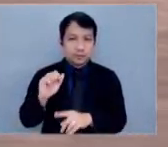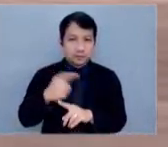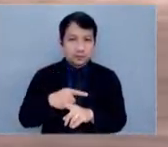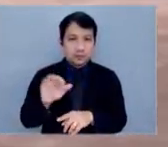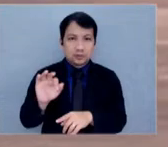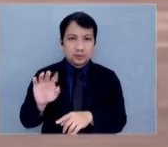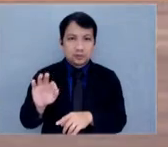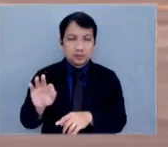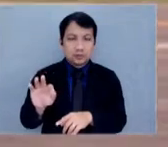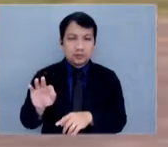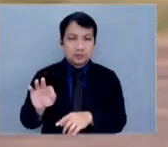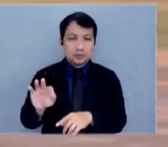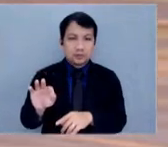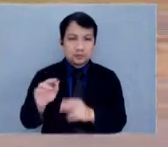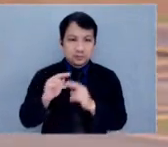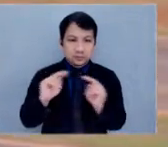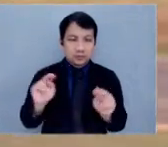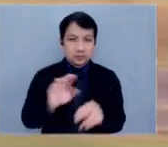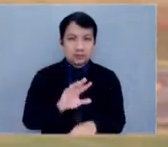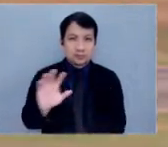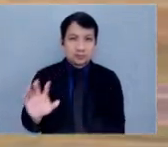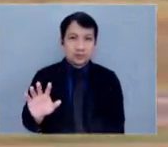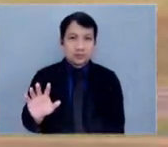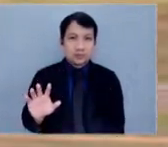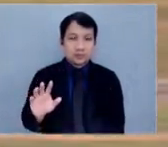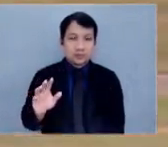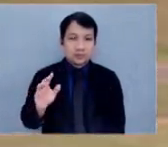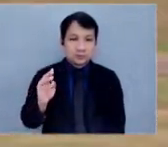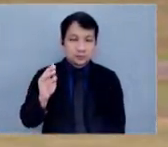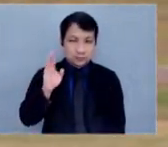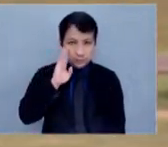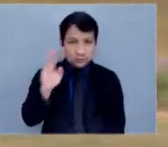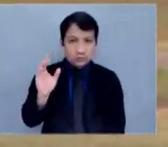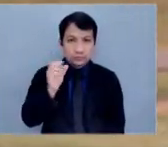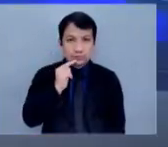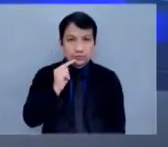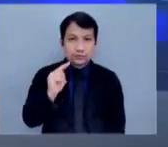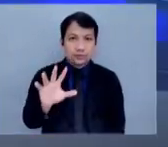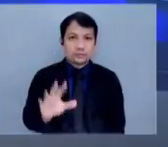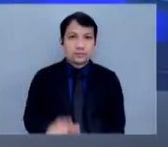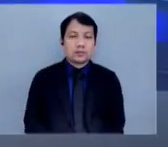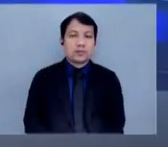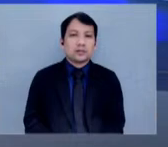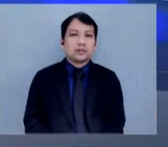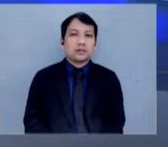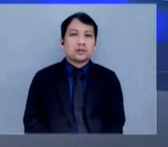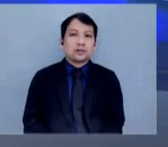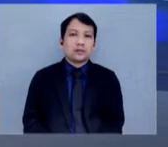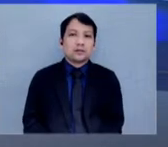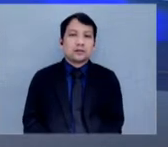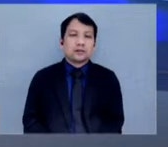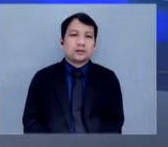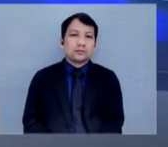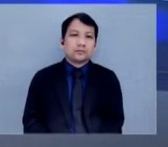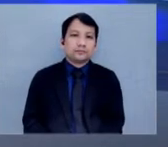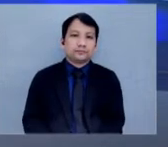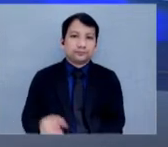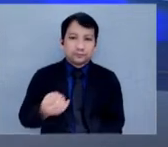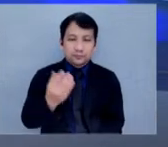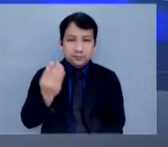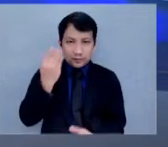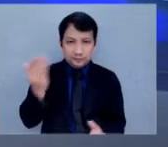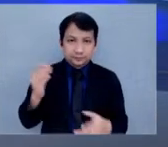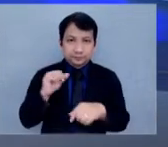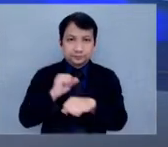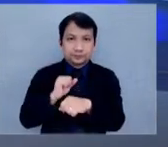Nagbabalita mula sa Frontline, Brian Castillo, News 5. Bumaba ang bilang ng mga Pilipinong walang trabaho